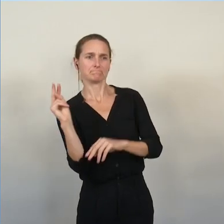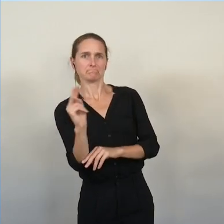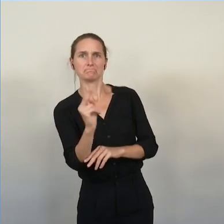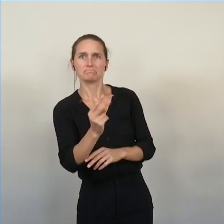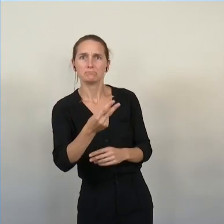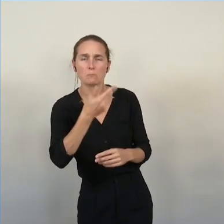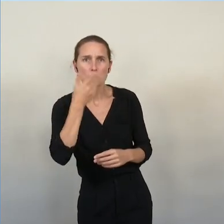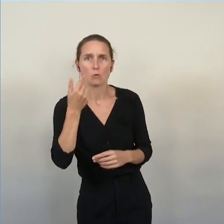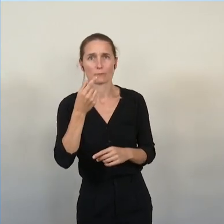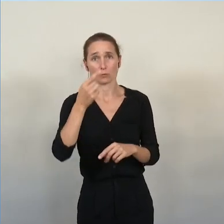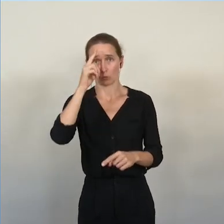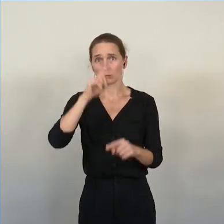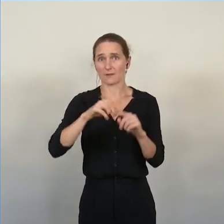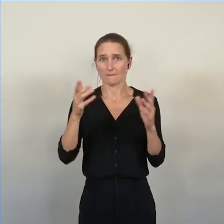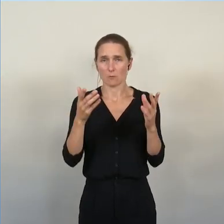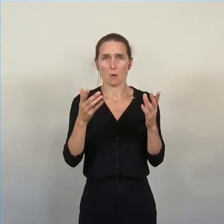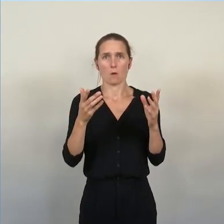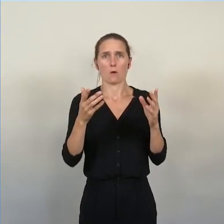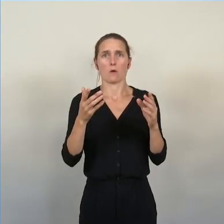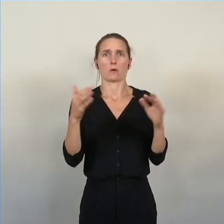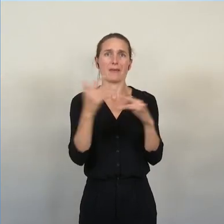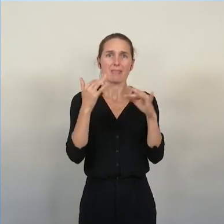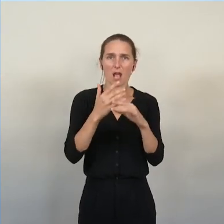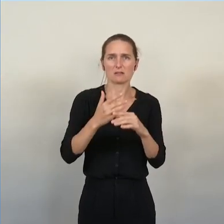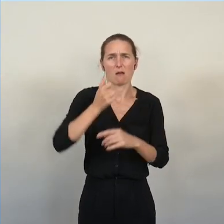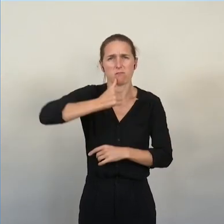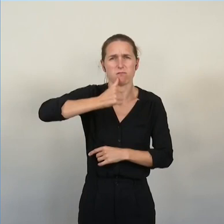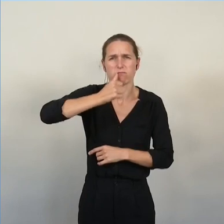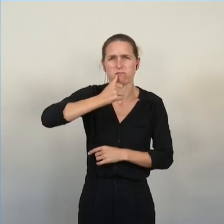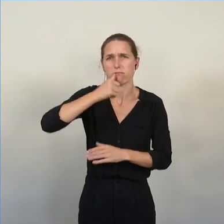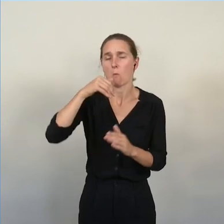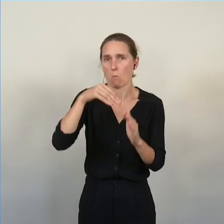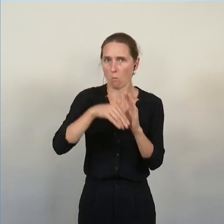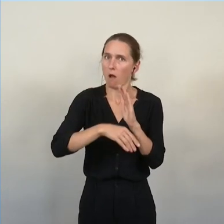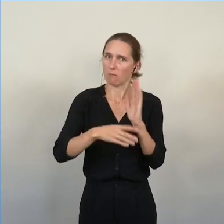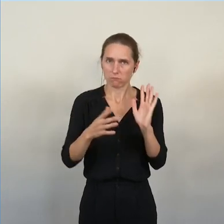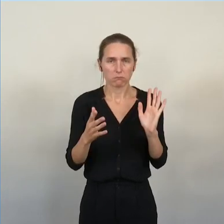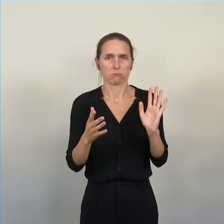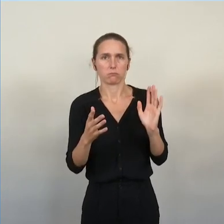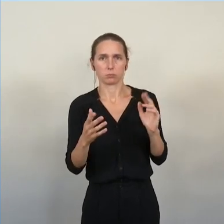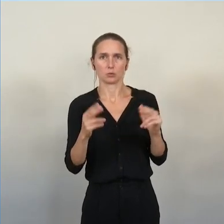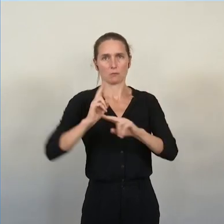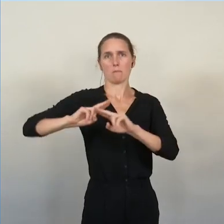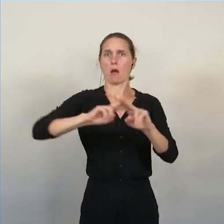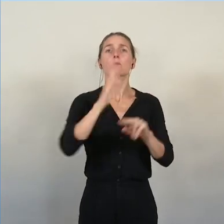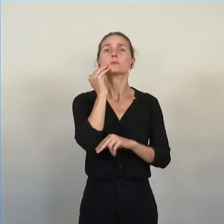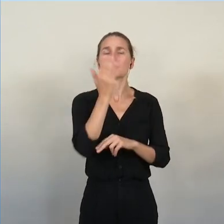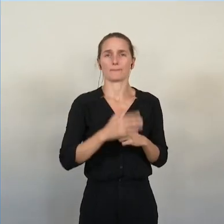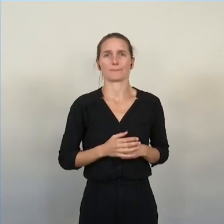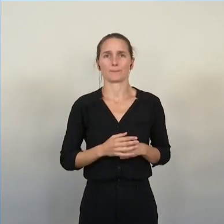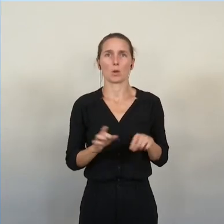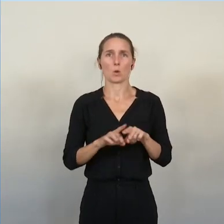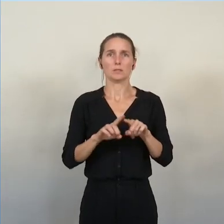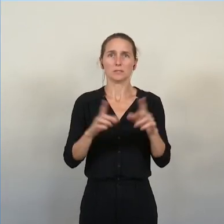performance de basse consommation la ville aussi agit en vue d'un habitat favorable à la santé